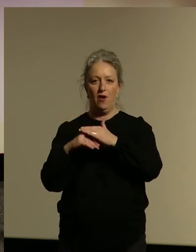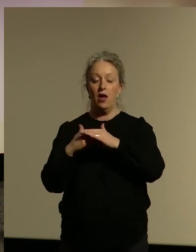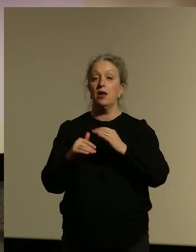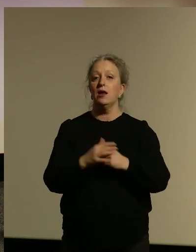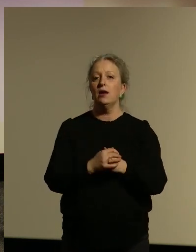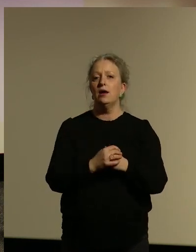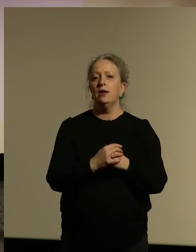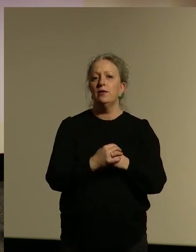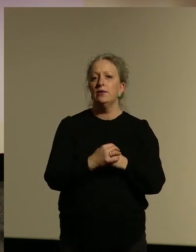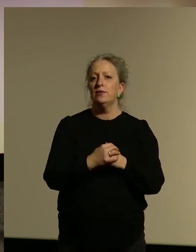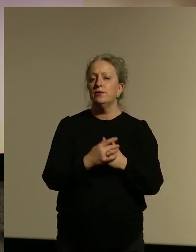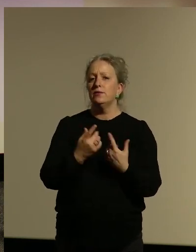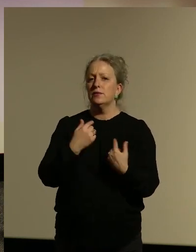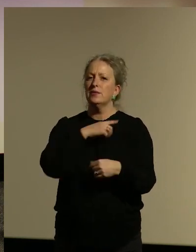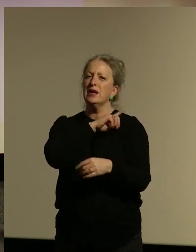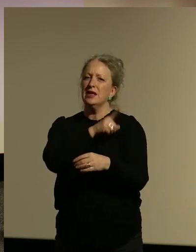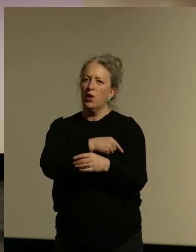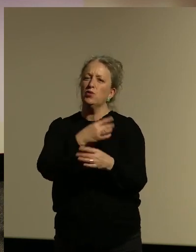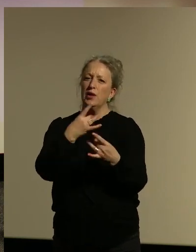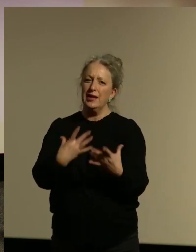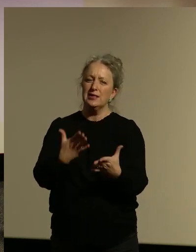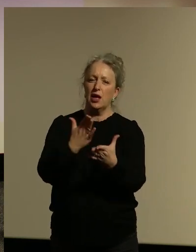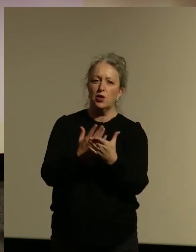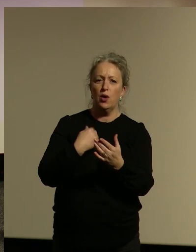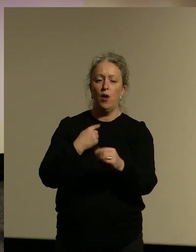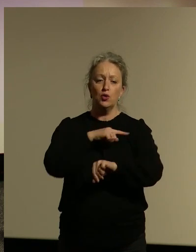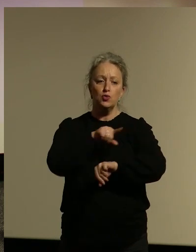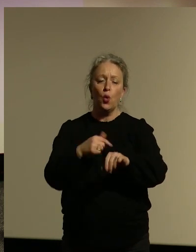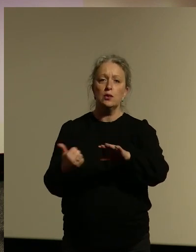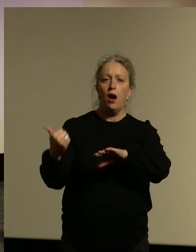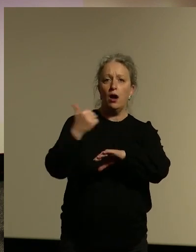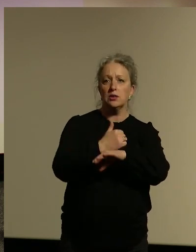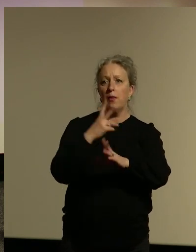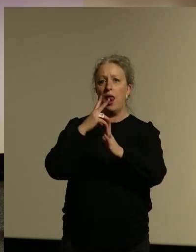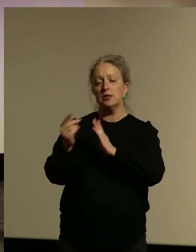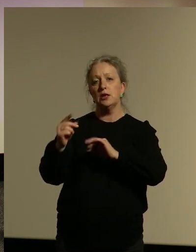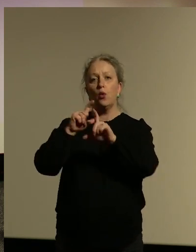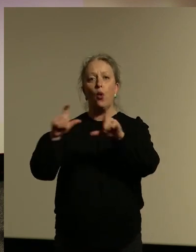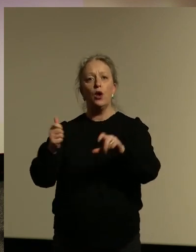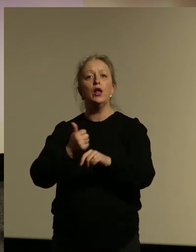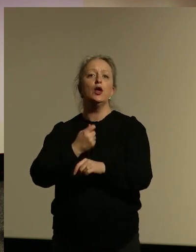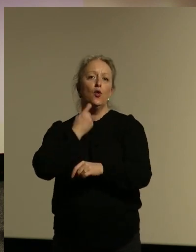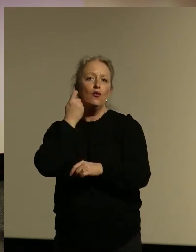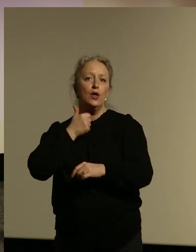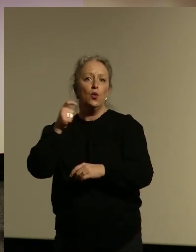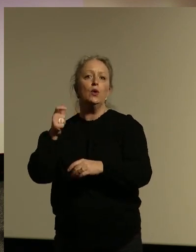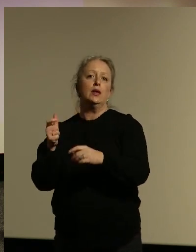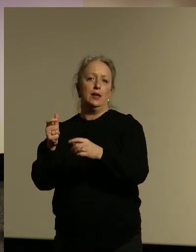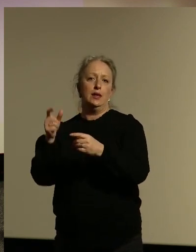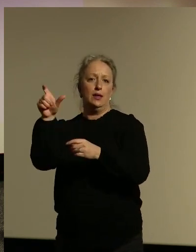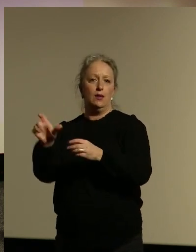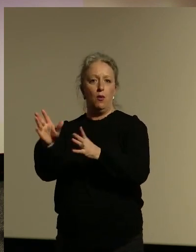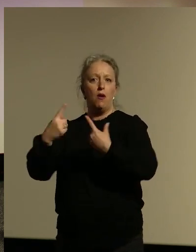Ühel eriti halval päeval, kui jõudu lihtsalt polnud, ma läksin tundi minemise asemel kooli huvijuhi kabinetti, kellega mul olid head